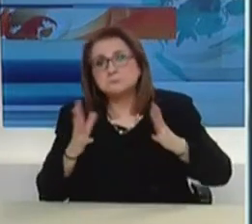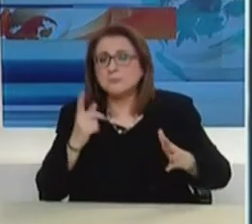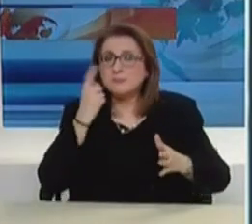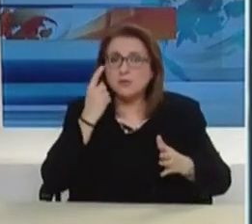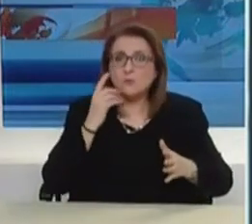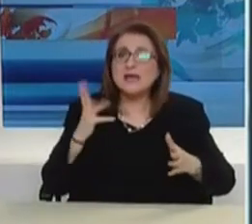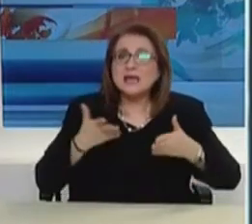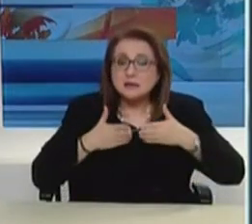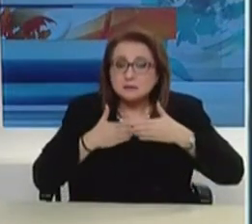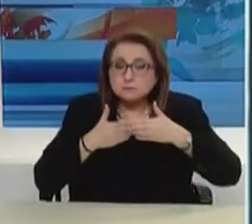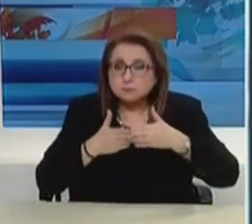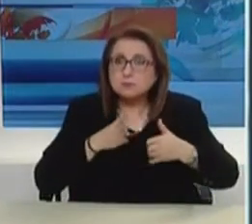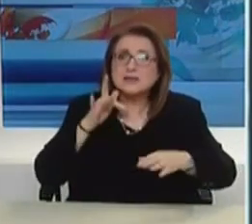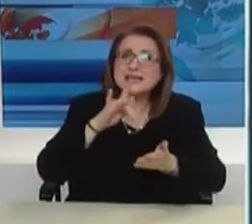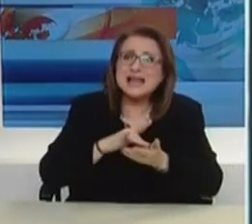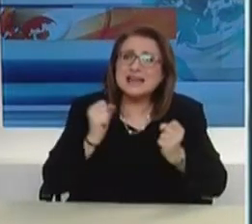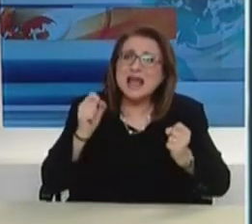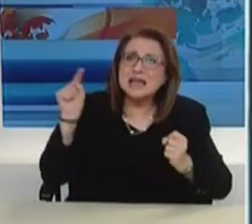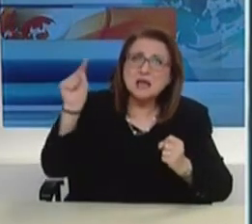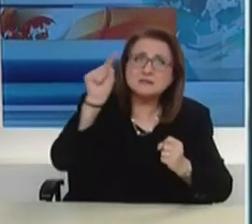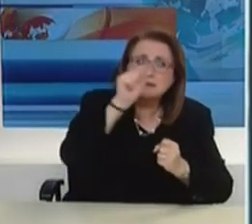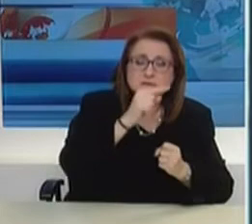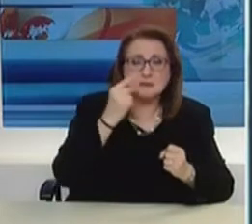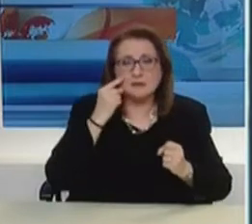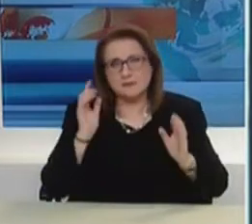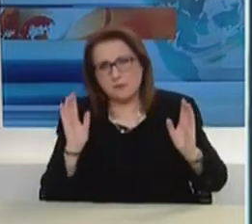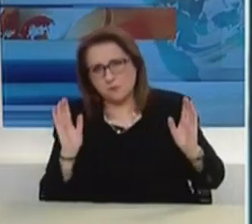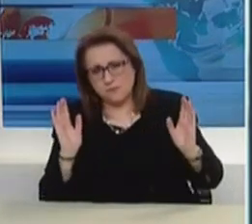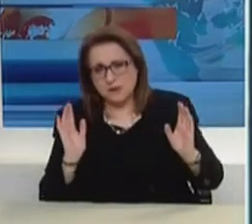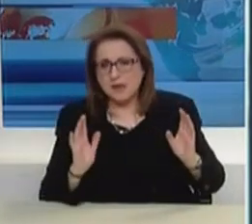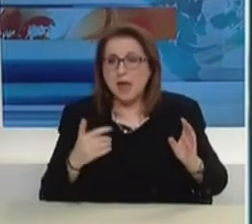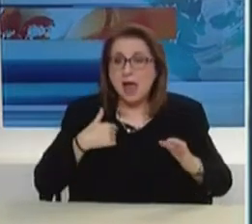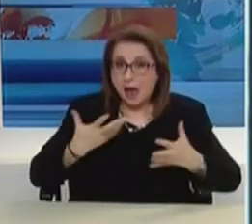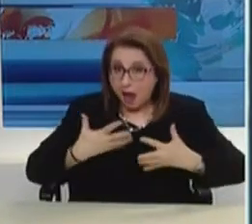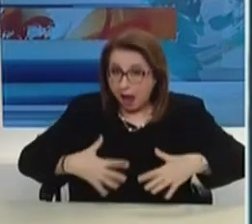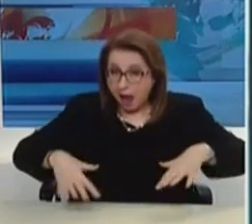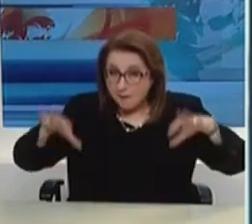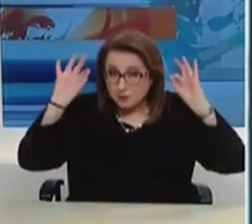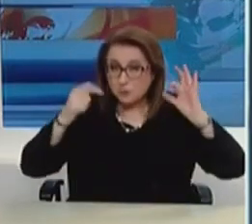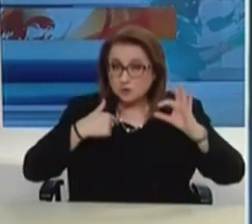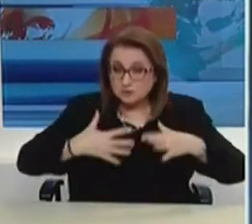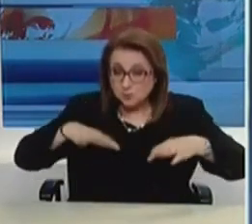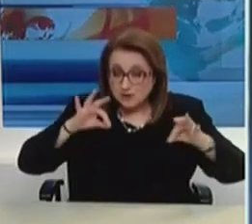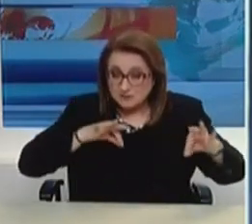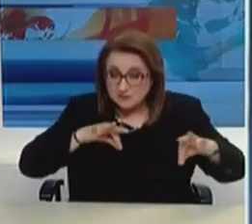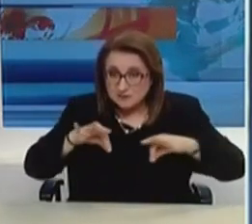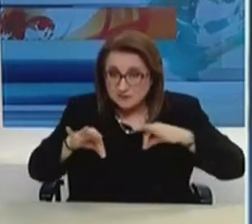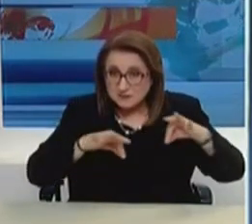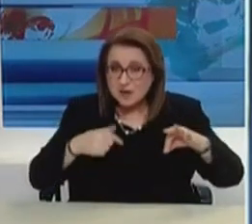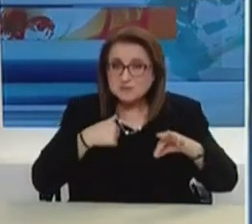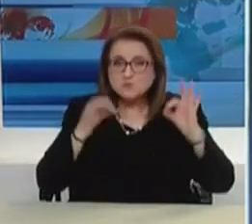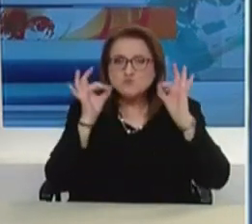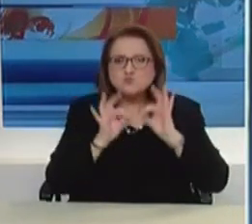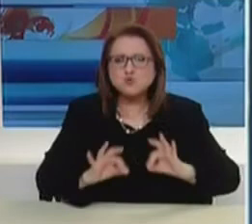από την πρώτη στιγμή όλος ο επιχειρησιακός μας σχεδιασμός βασίστηκε στο να είμαστε έτοιμοι για τα